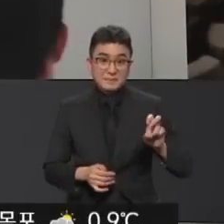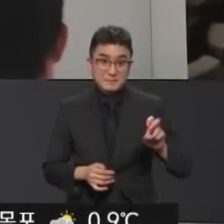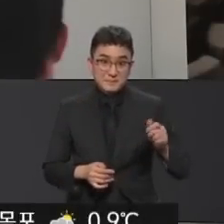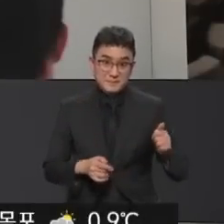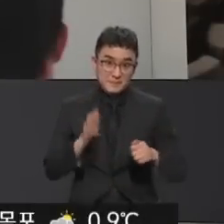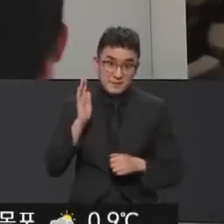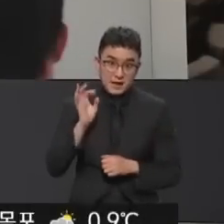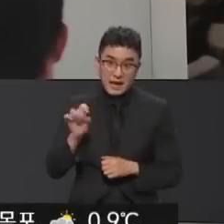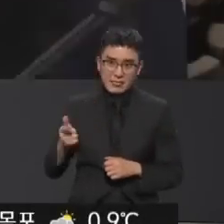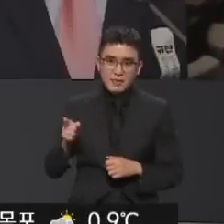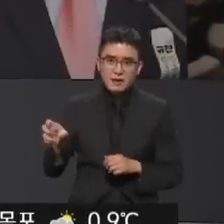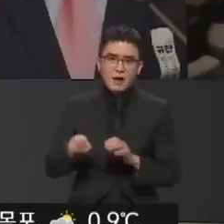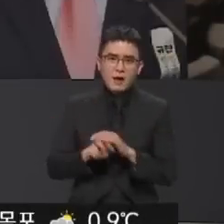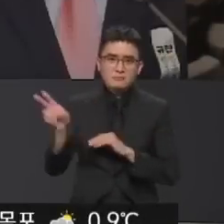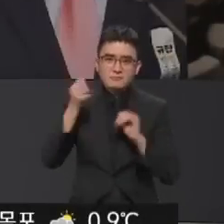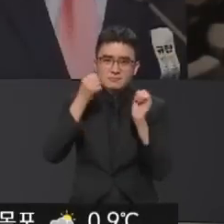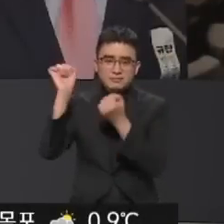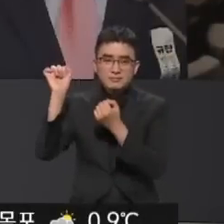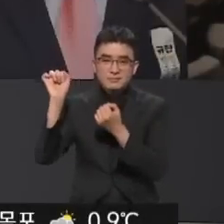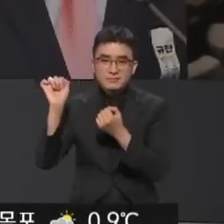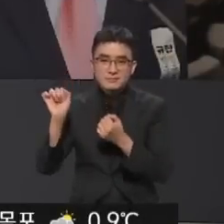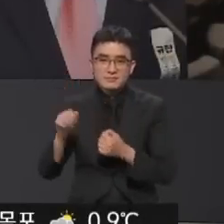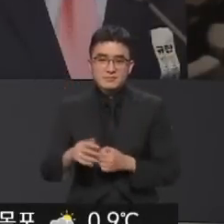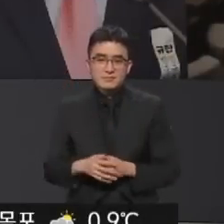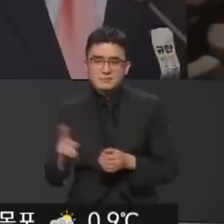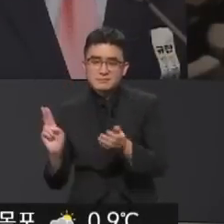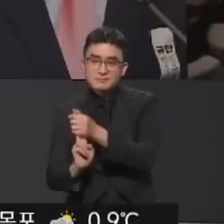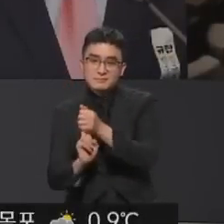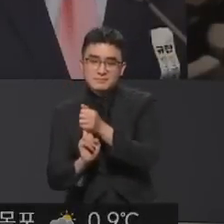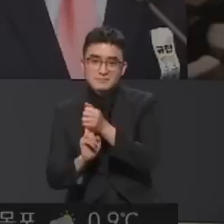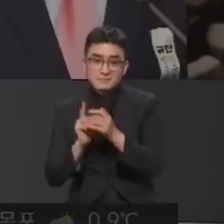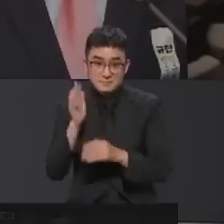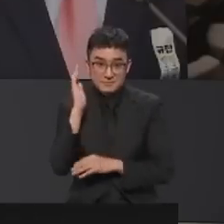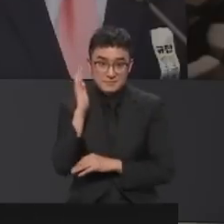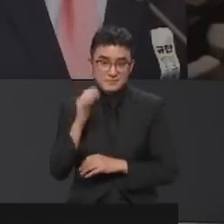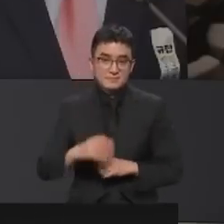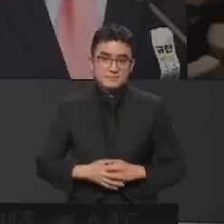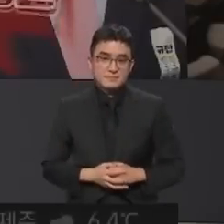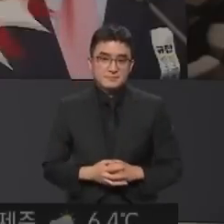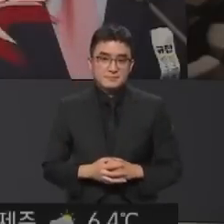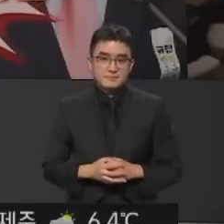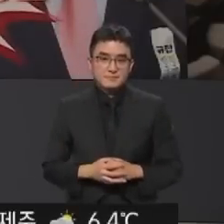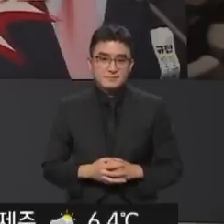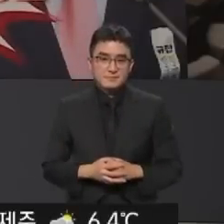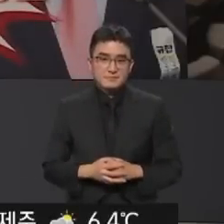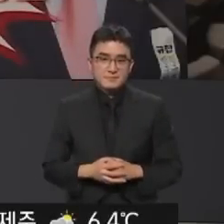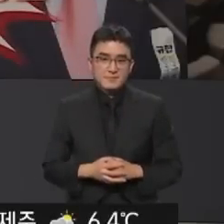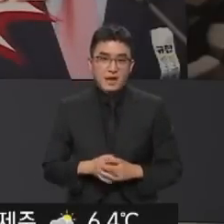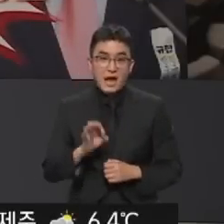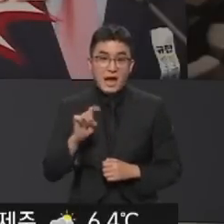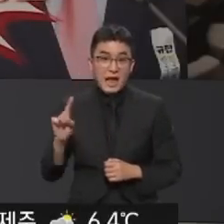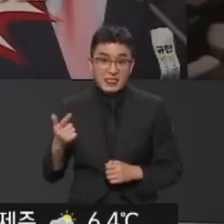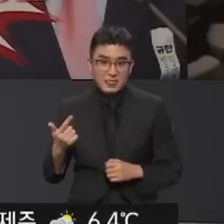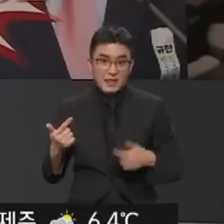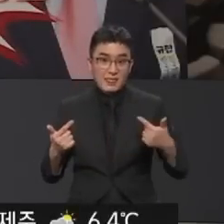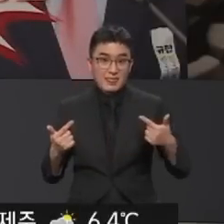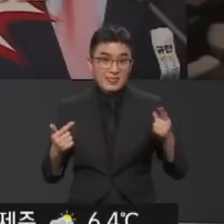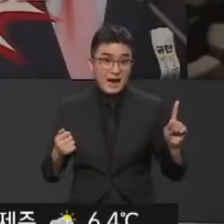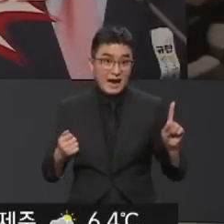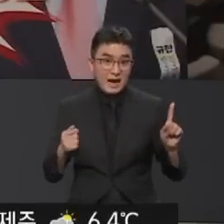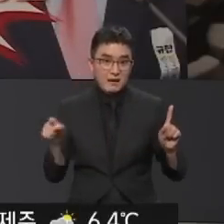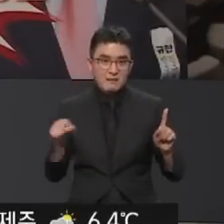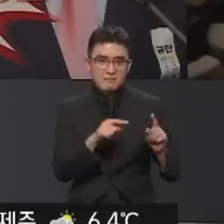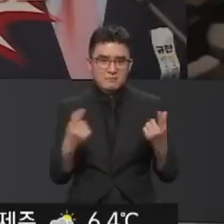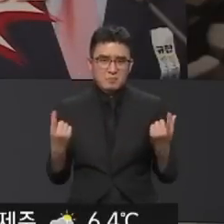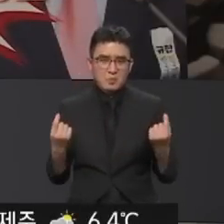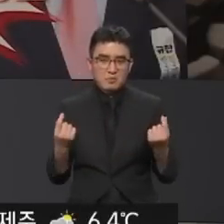했고요. 박수영 의원은 잠수 탔다 이렇게 표현을 했습니다. 박 의원은 여기서 안철수는 나경원이다라는